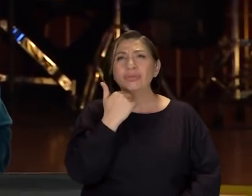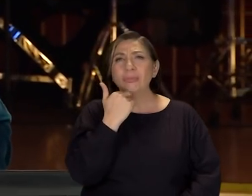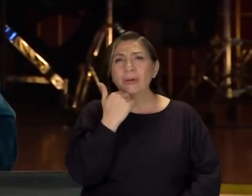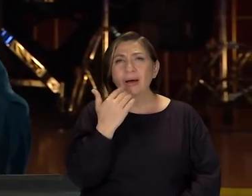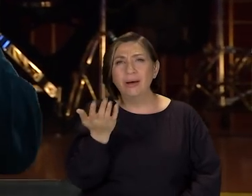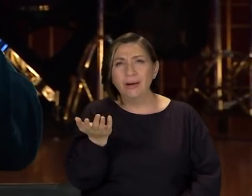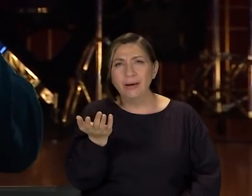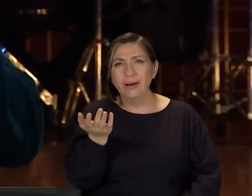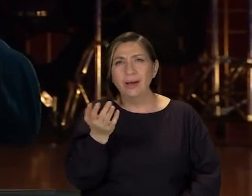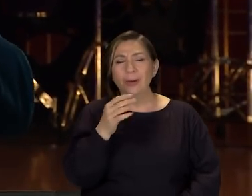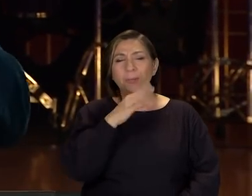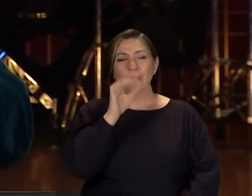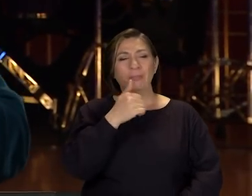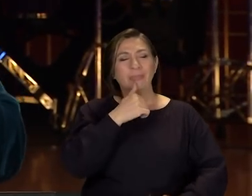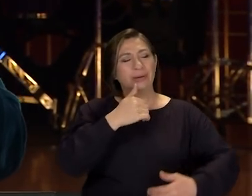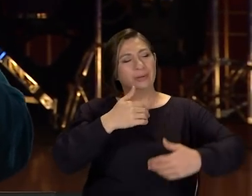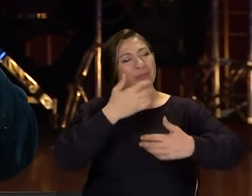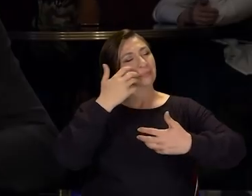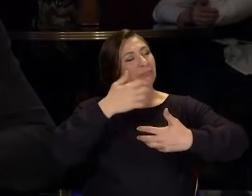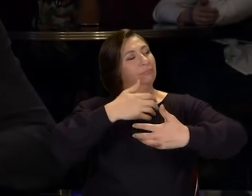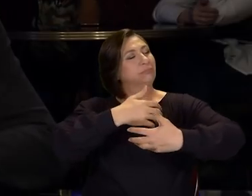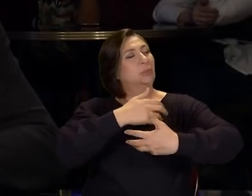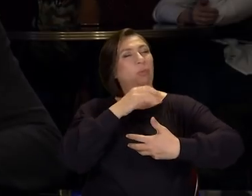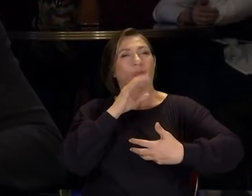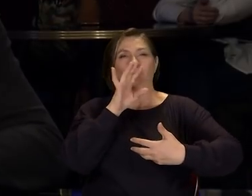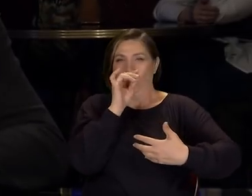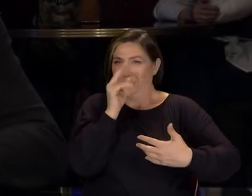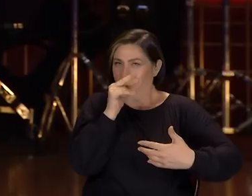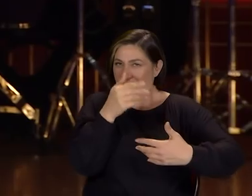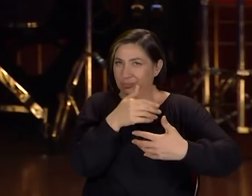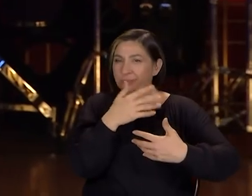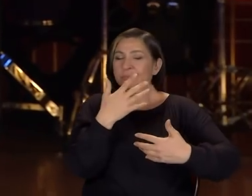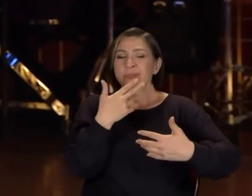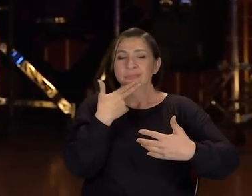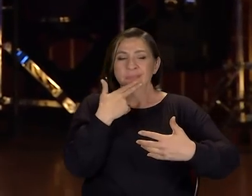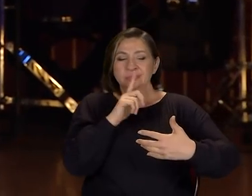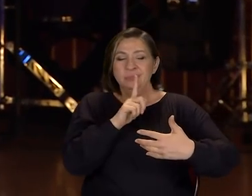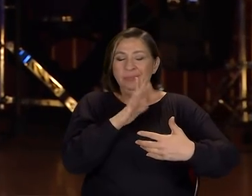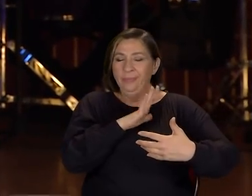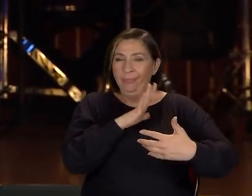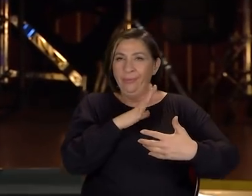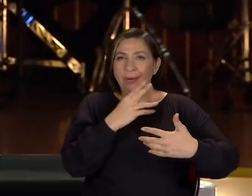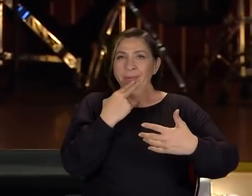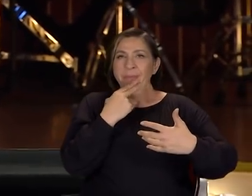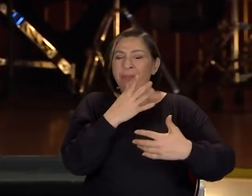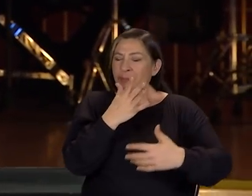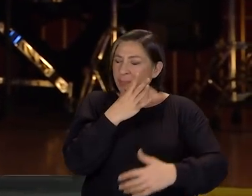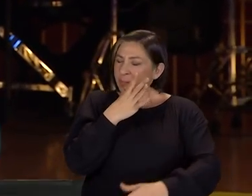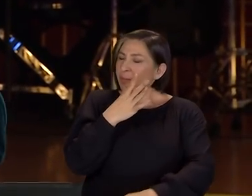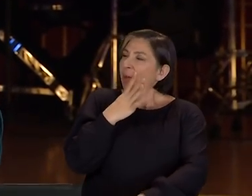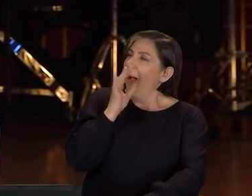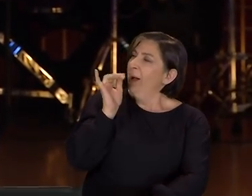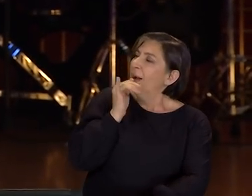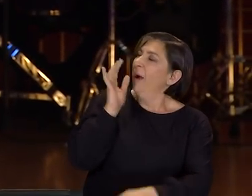Hepsi yalan. Bütün bu baba aslan numarası yapan, kurt numarası yapan tip aslında kadına ihtiyaç duyuyor. Ve kadın bunu o kadar iyi